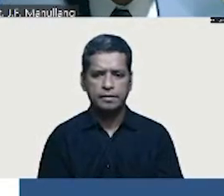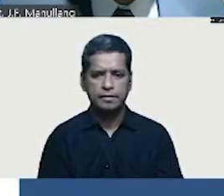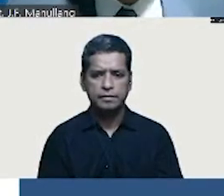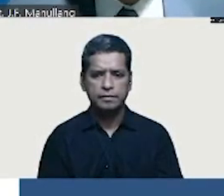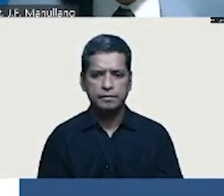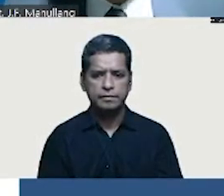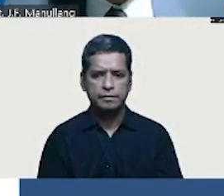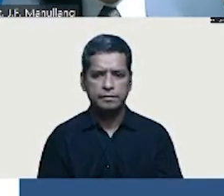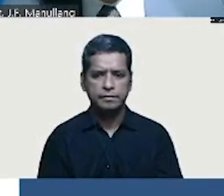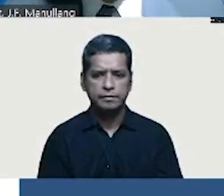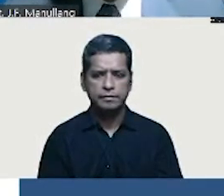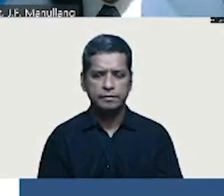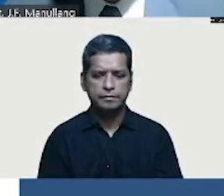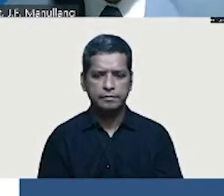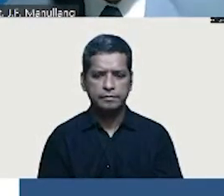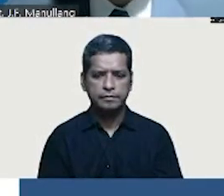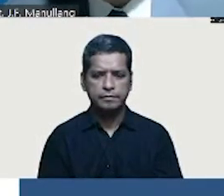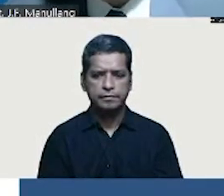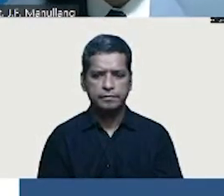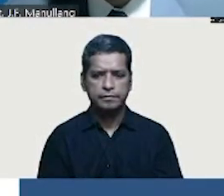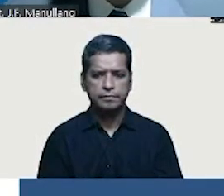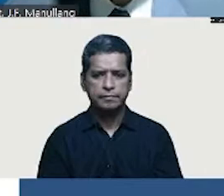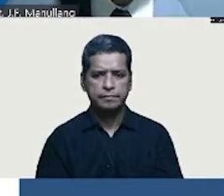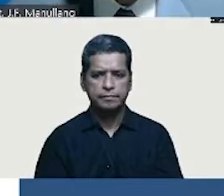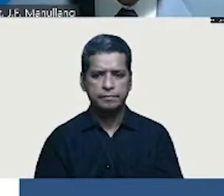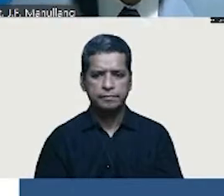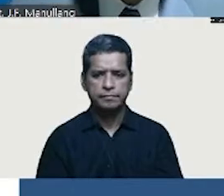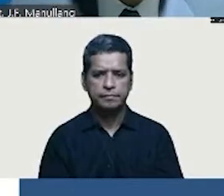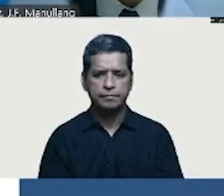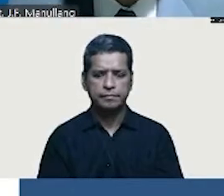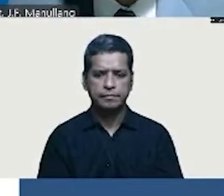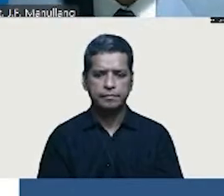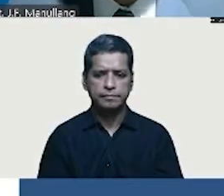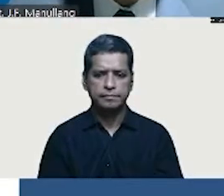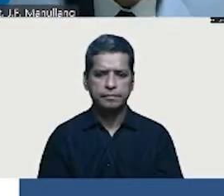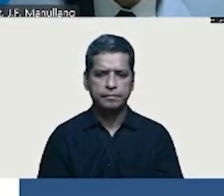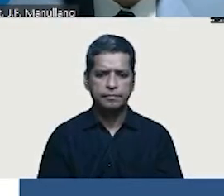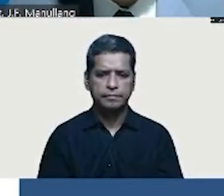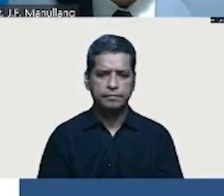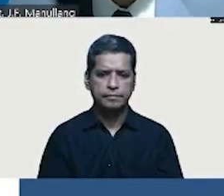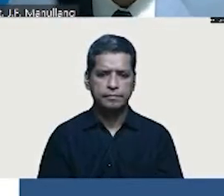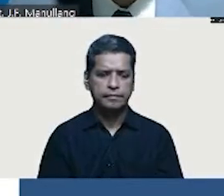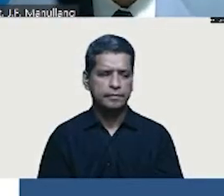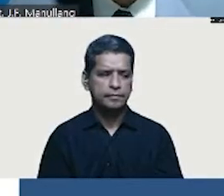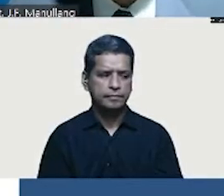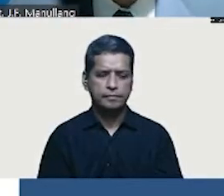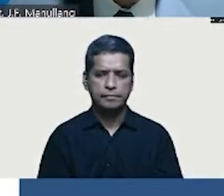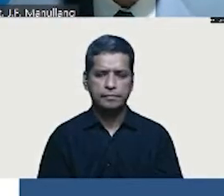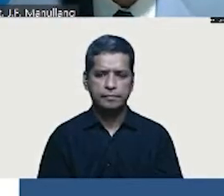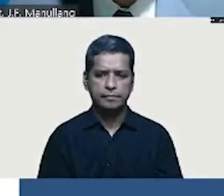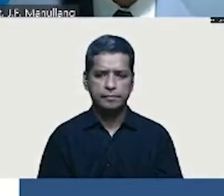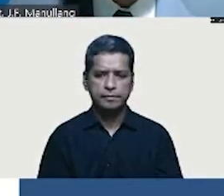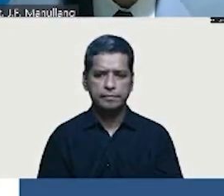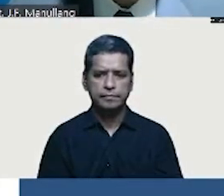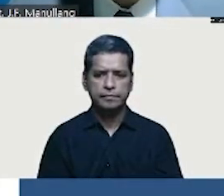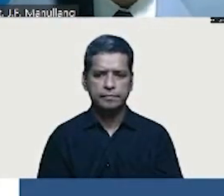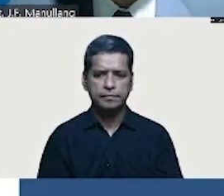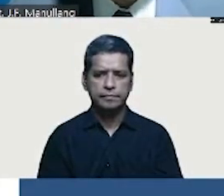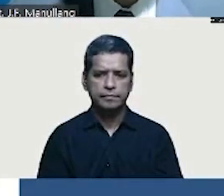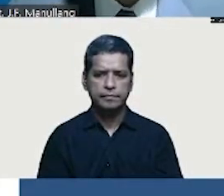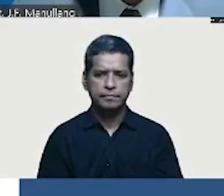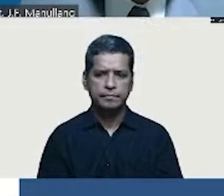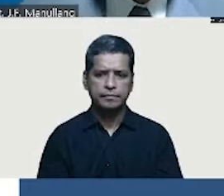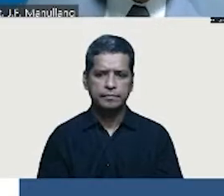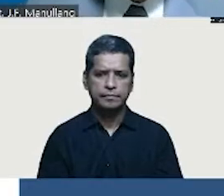adalah juga kebaikan dari segi sifat Ilahi yang sempurna yang tidak ada cacatnya pada sifatnya